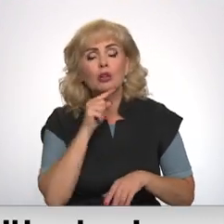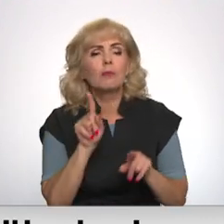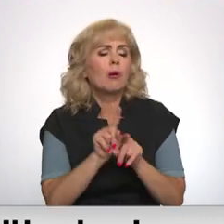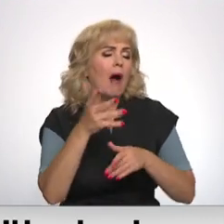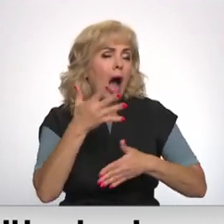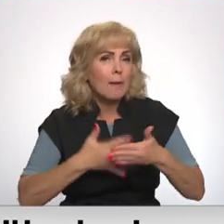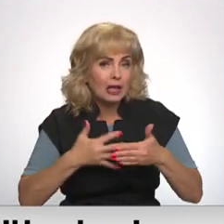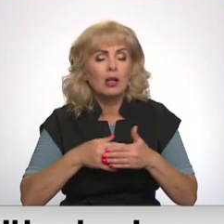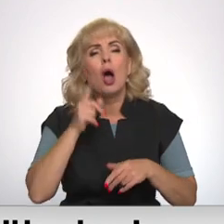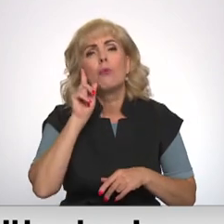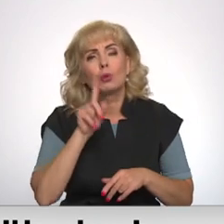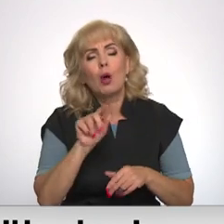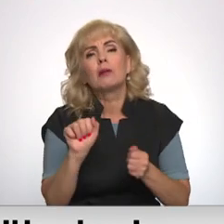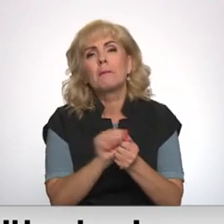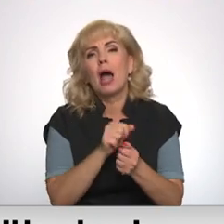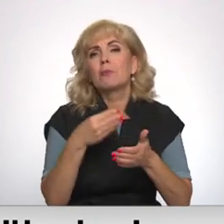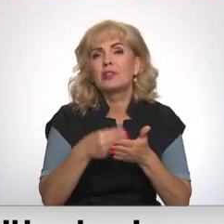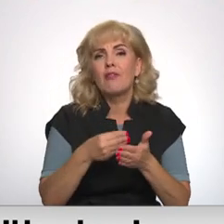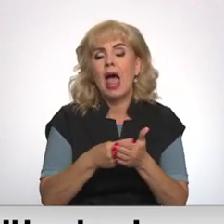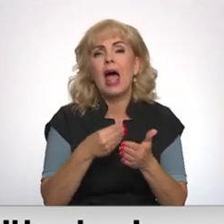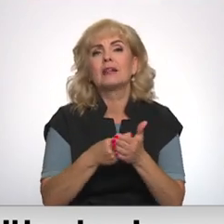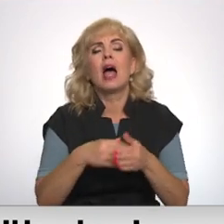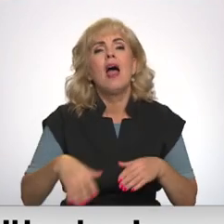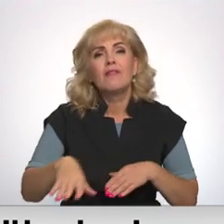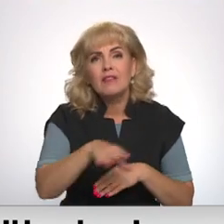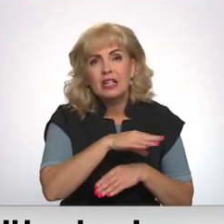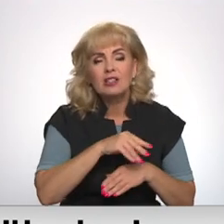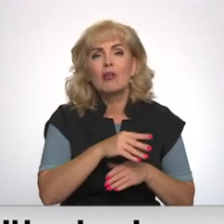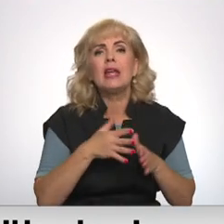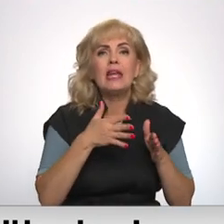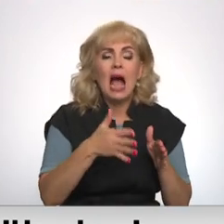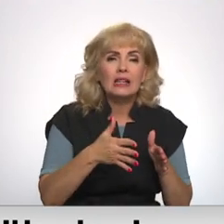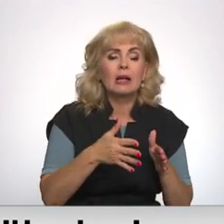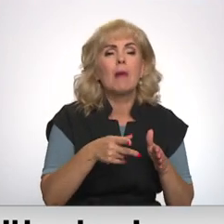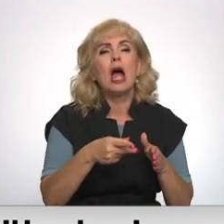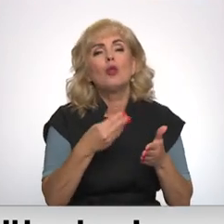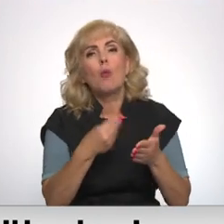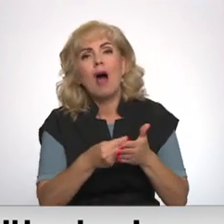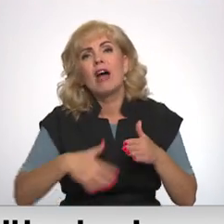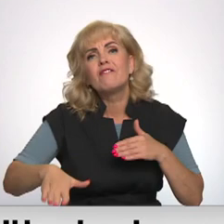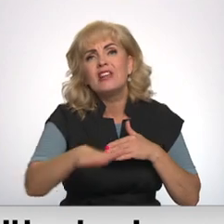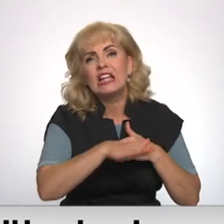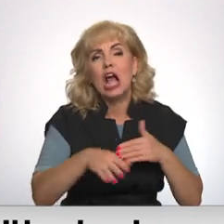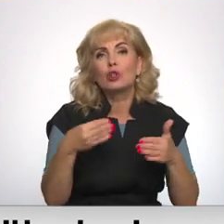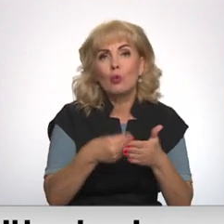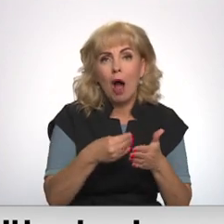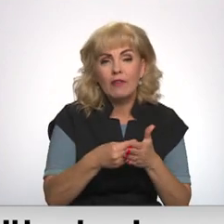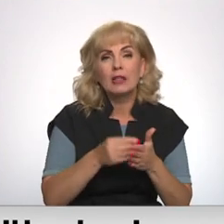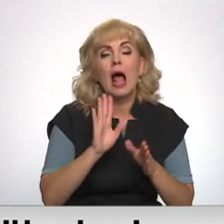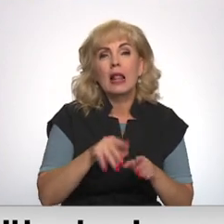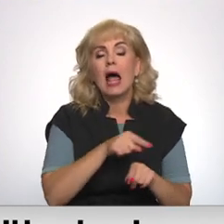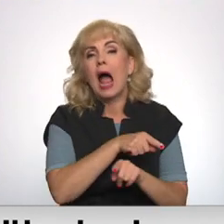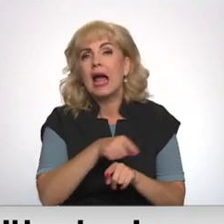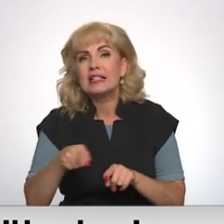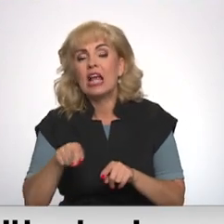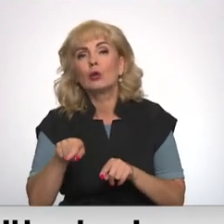aprēķina. Viennozīmīgi dabas vērtības, audzēšanas, viss ietekšanas vidu novērtējums, un jānokļūst līdz šai